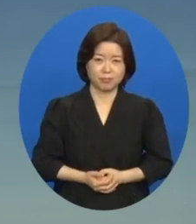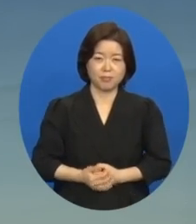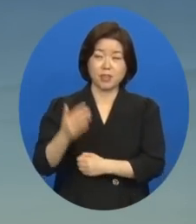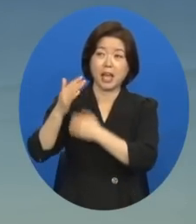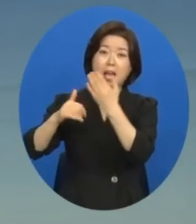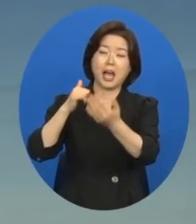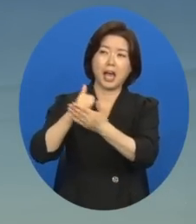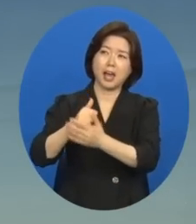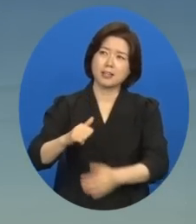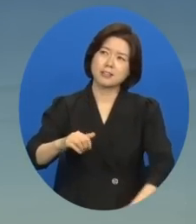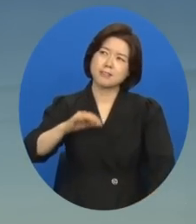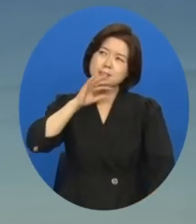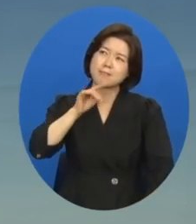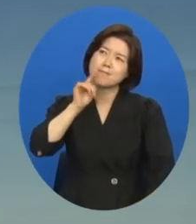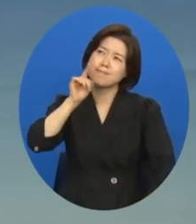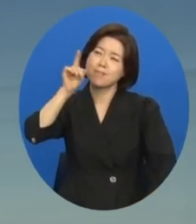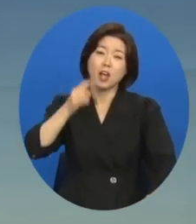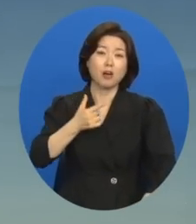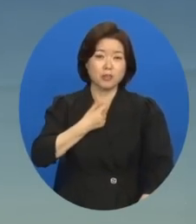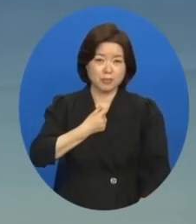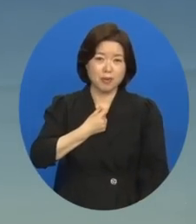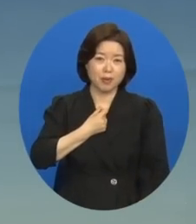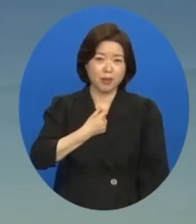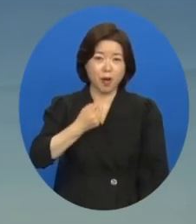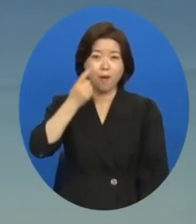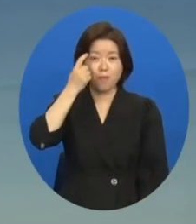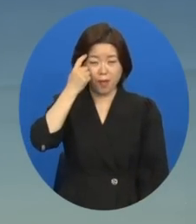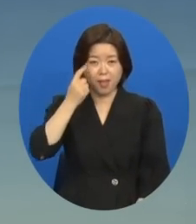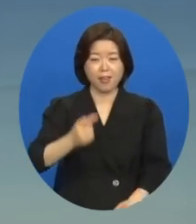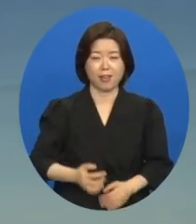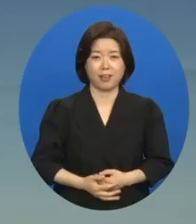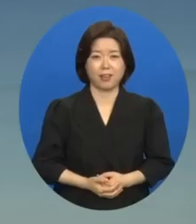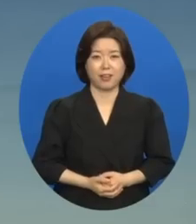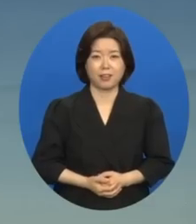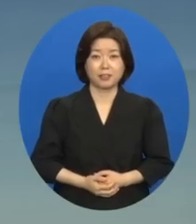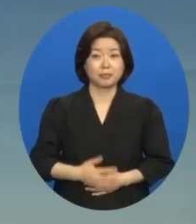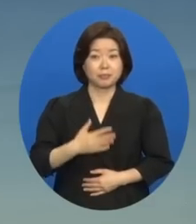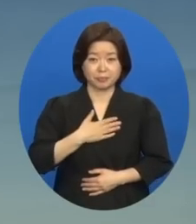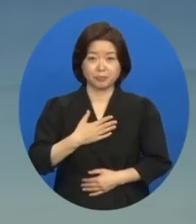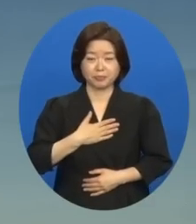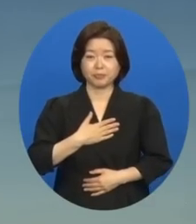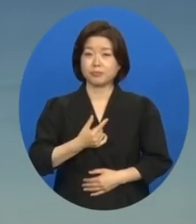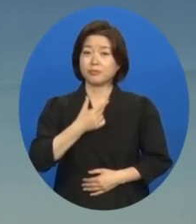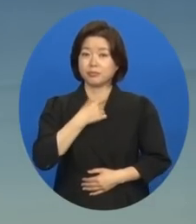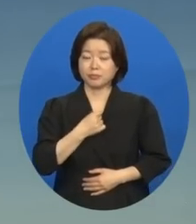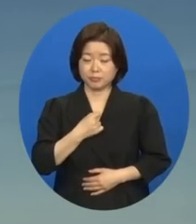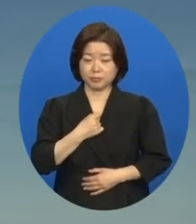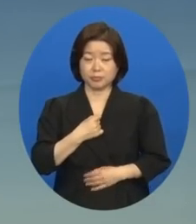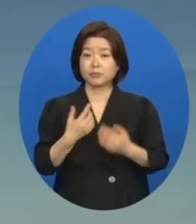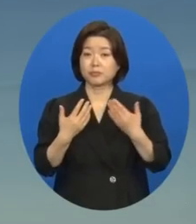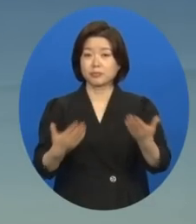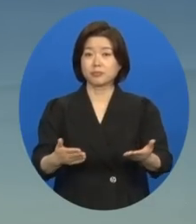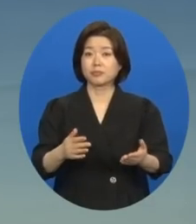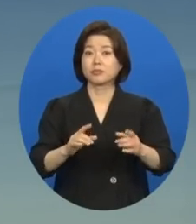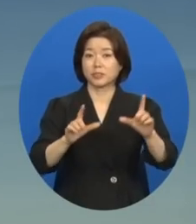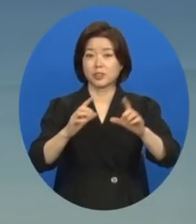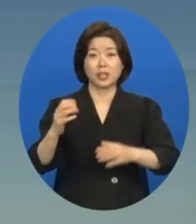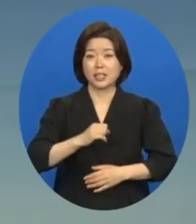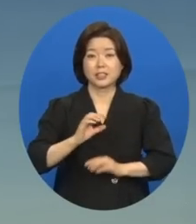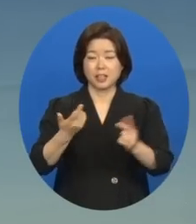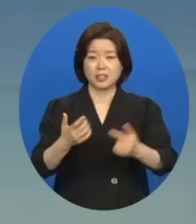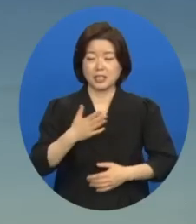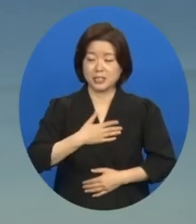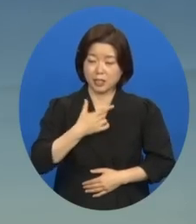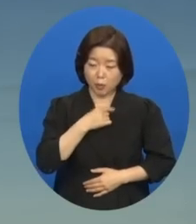좀 따지고 싶었어요. 왜냐하면 제가 원해서 안식년을 가진 것도 아니고 제가